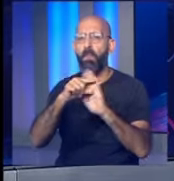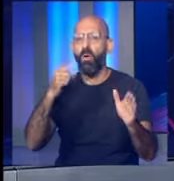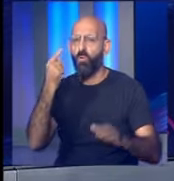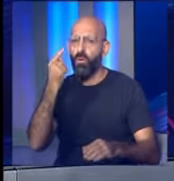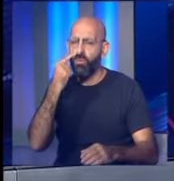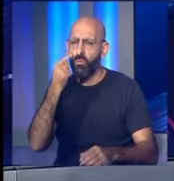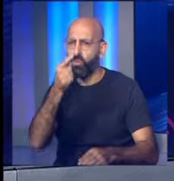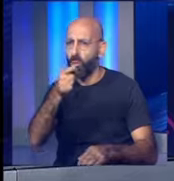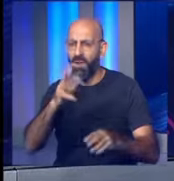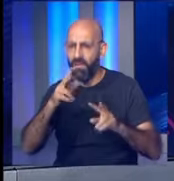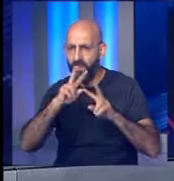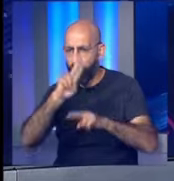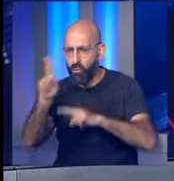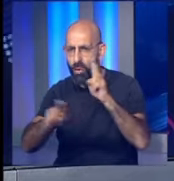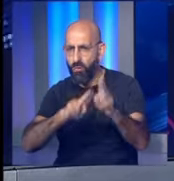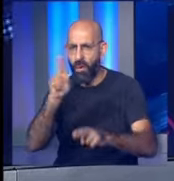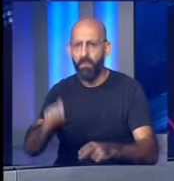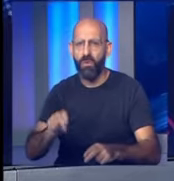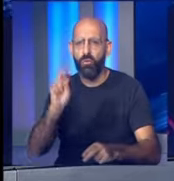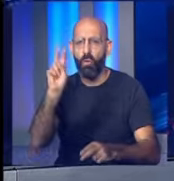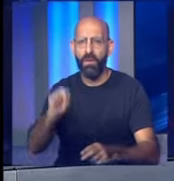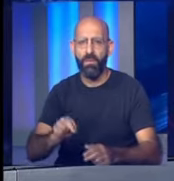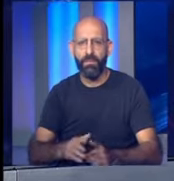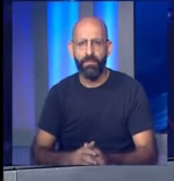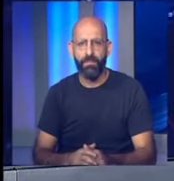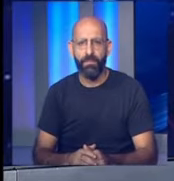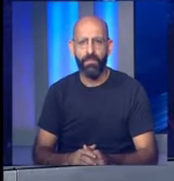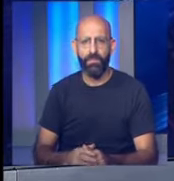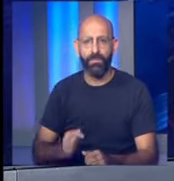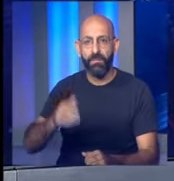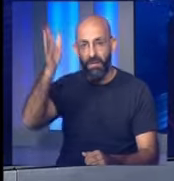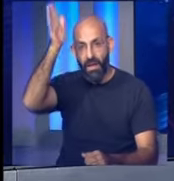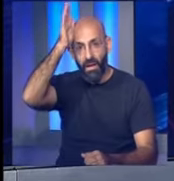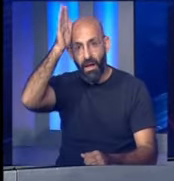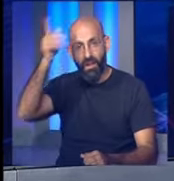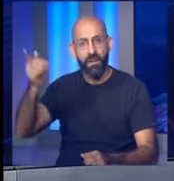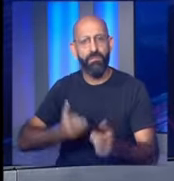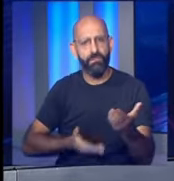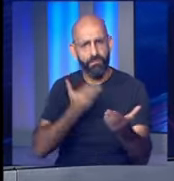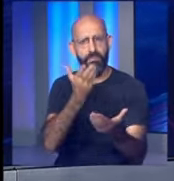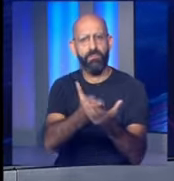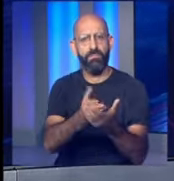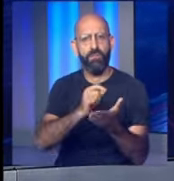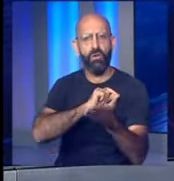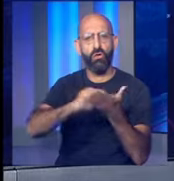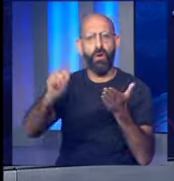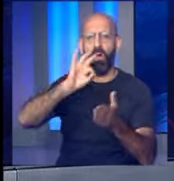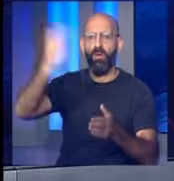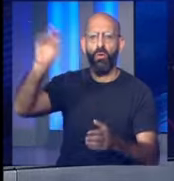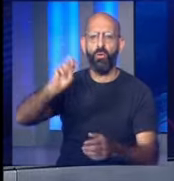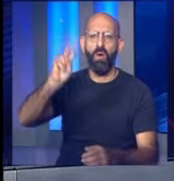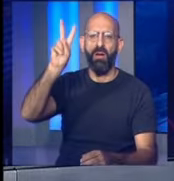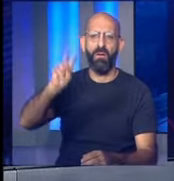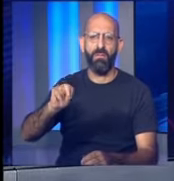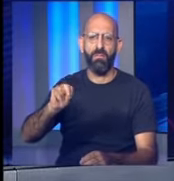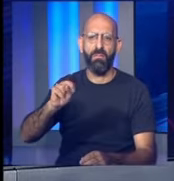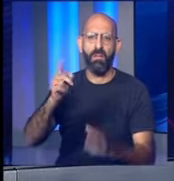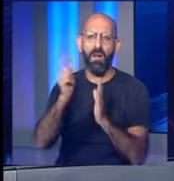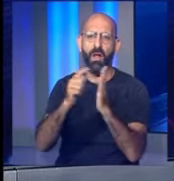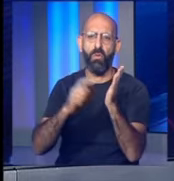الضربات الإسرائيلية فجر السبت على إيران. تقدم العراق رسميا بمذكرة احتجاج إلى مجلس